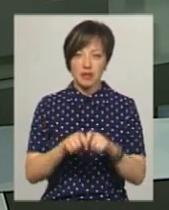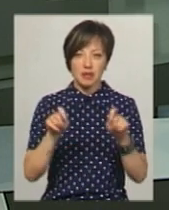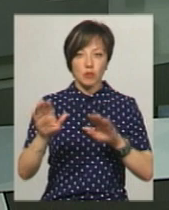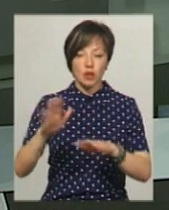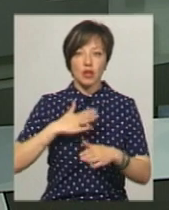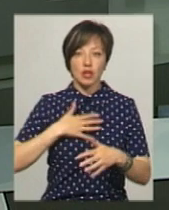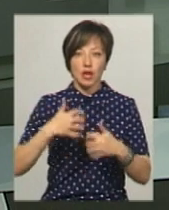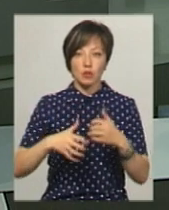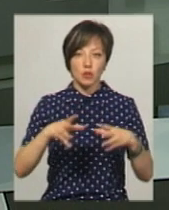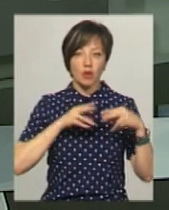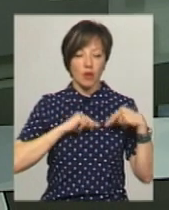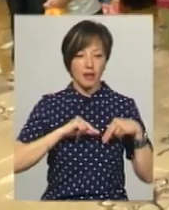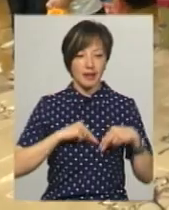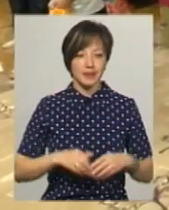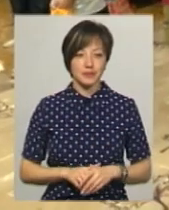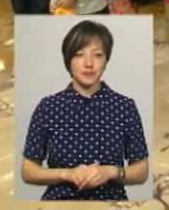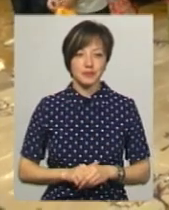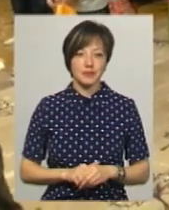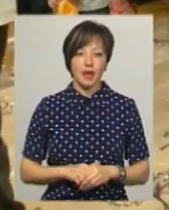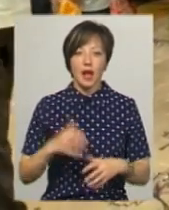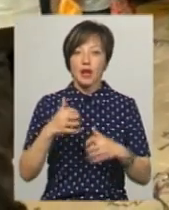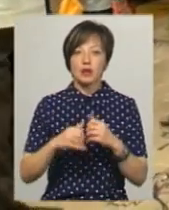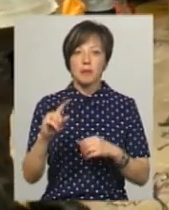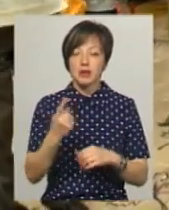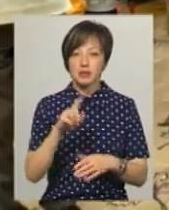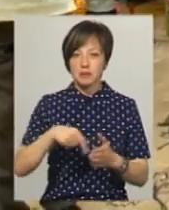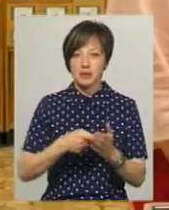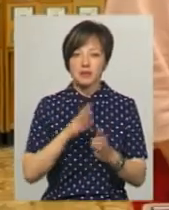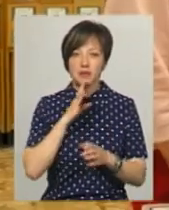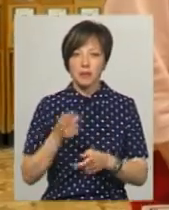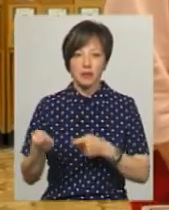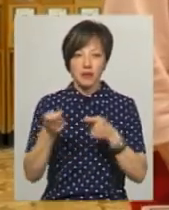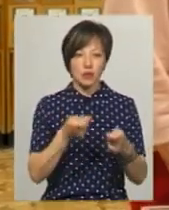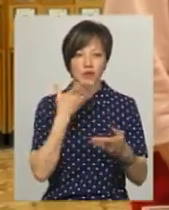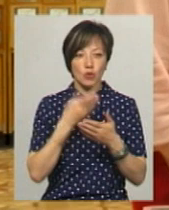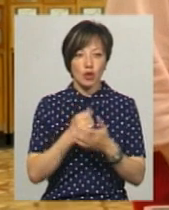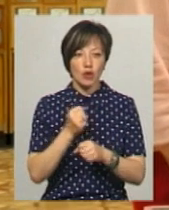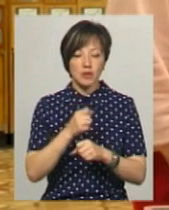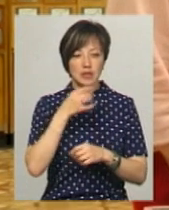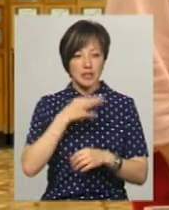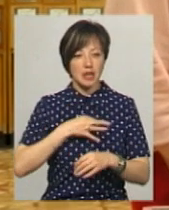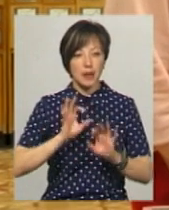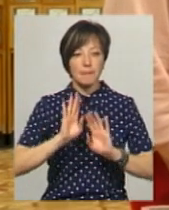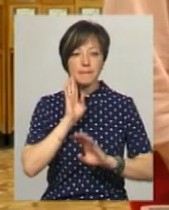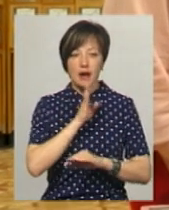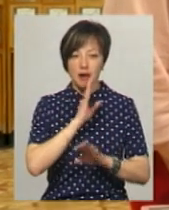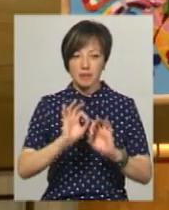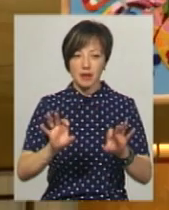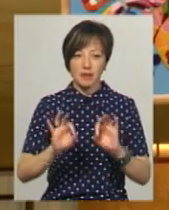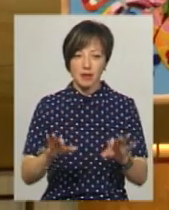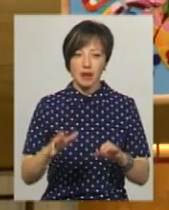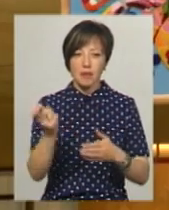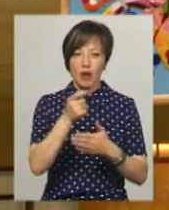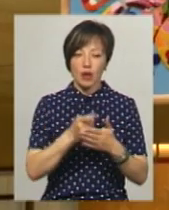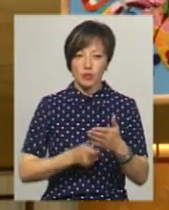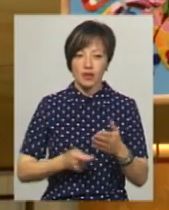наші херсонські колеги. Херсон – не перше місто, до якого Богдана привозить свої роботи, сказала нам мама майстрині. Її гобелени,